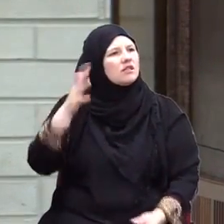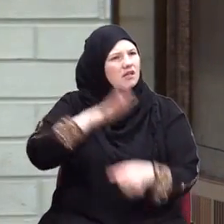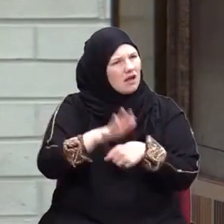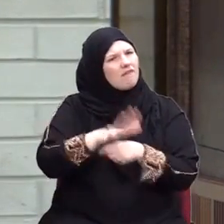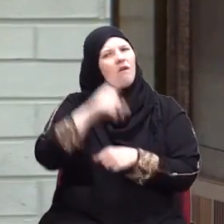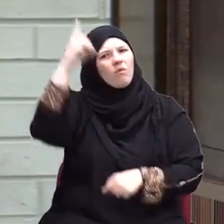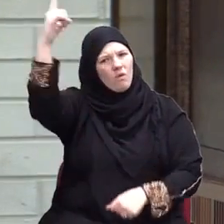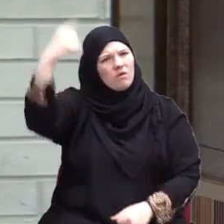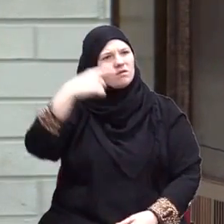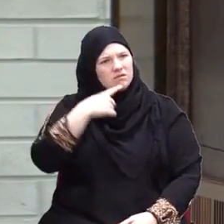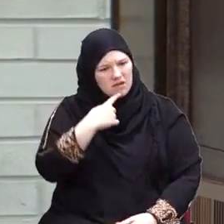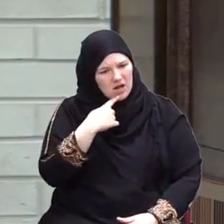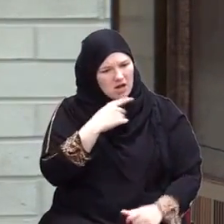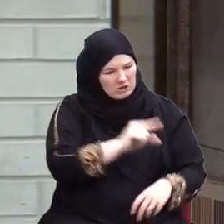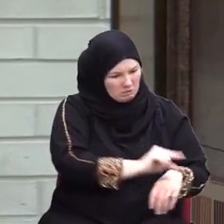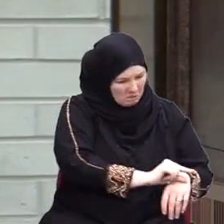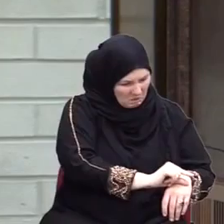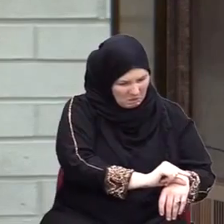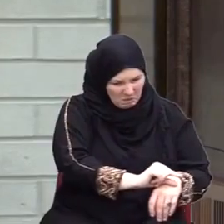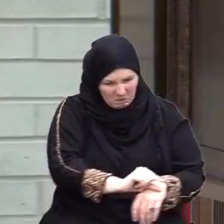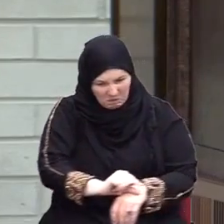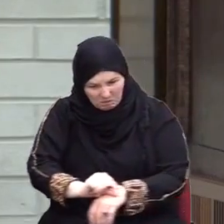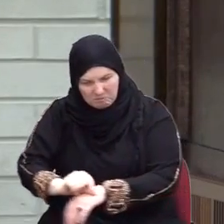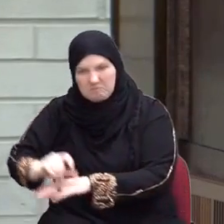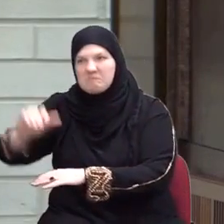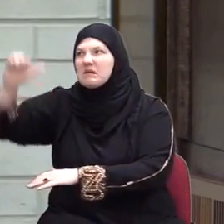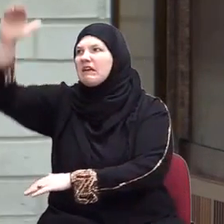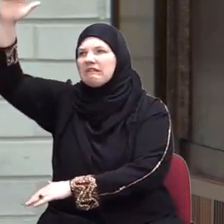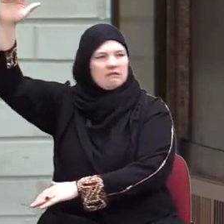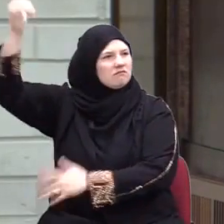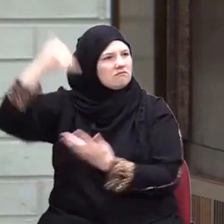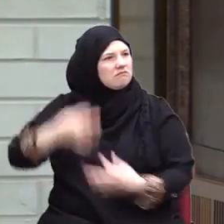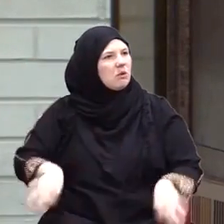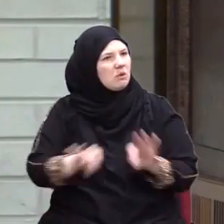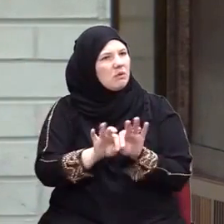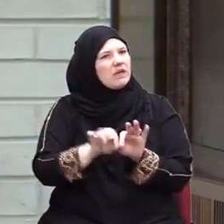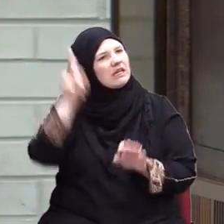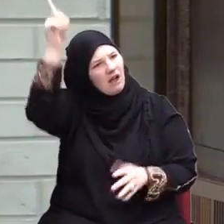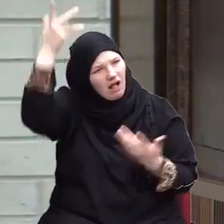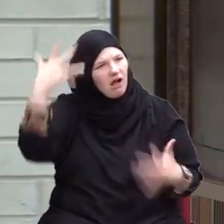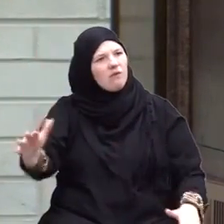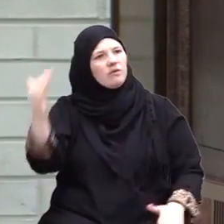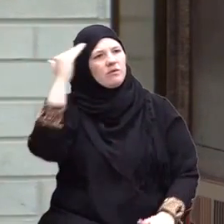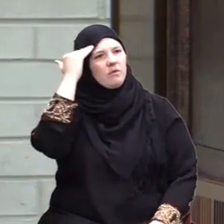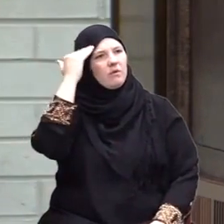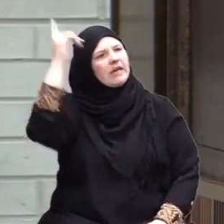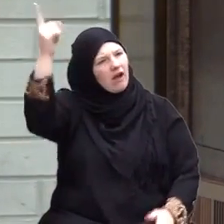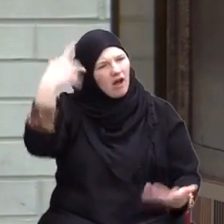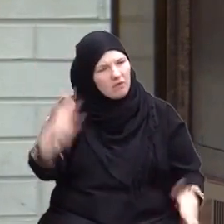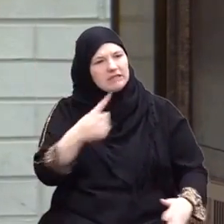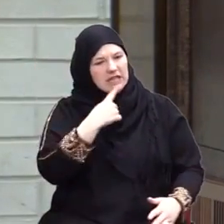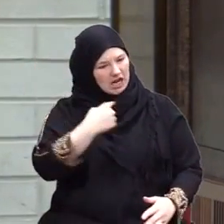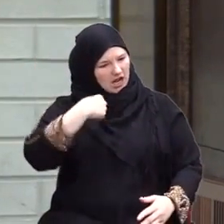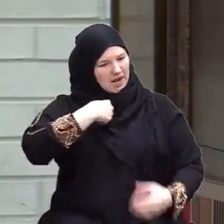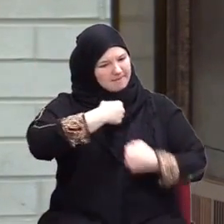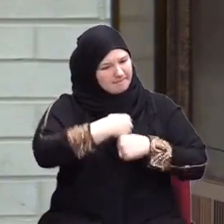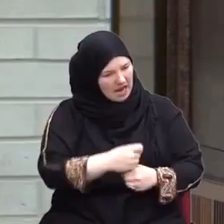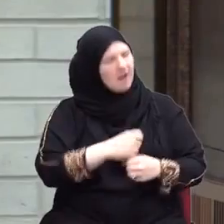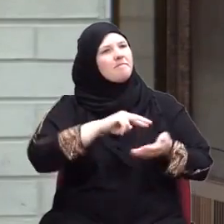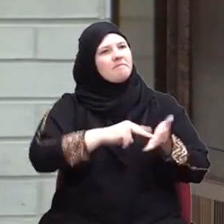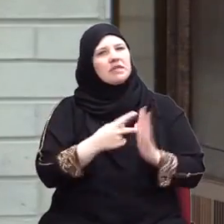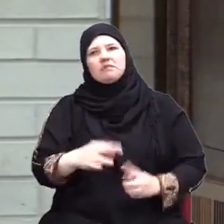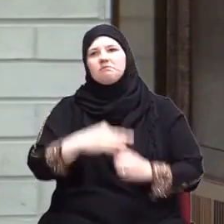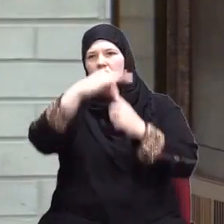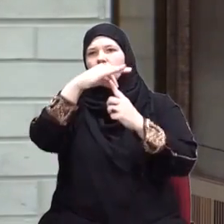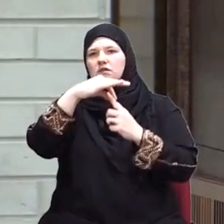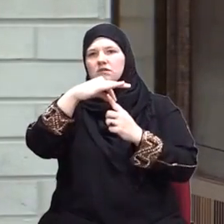it to become truth. فَأَمَّا الَّذِينَ آمَنُوا فَيَعْلَمُونَ أَنَّهُ الْحَقُّ مِنْ رَبِّهِمْ وَأَمَّا الَّذِينَ كَفَرُوا. And